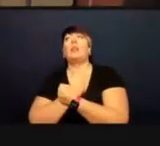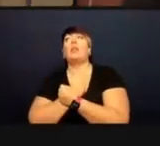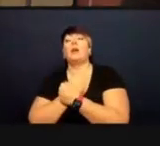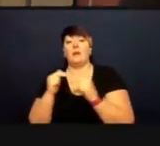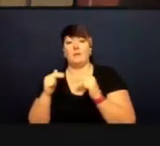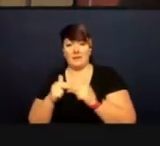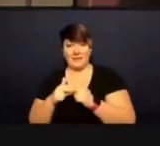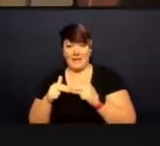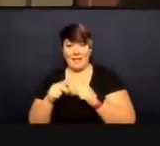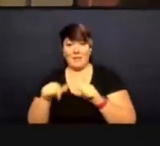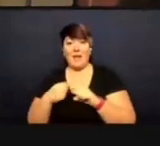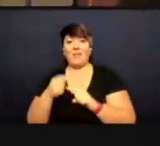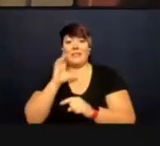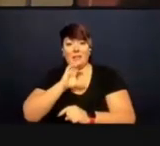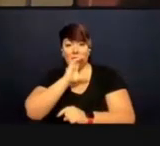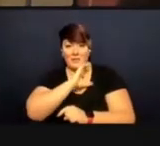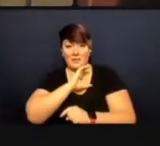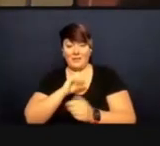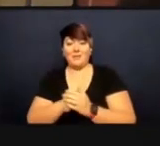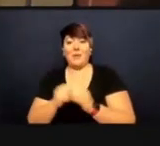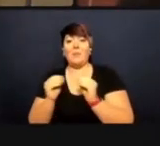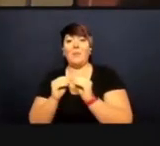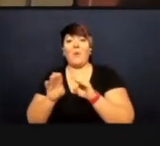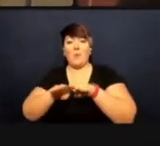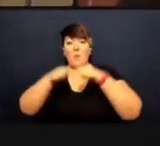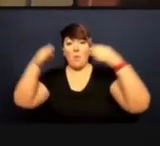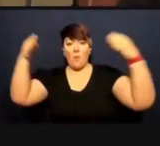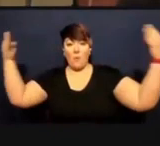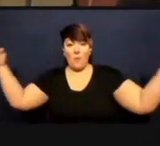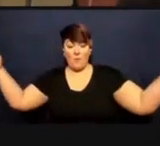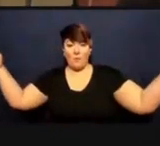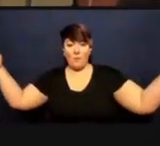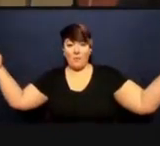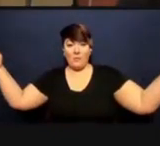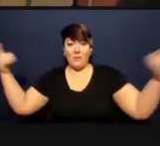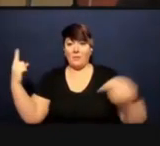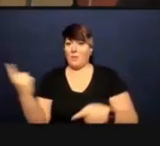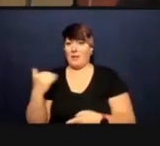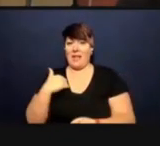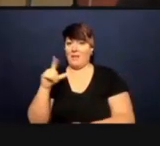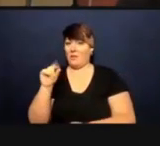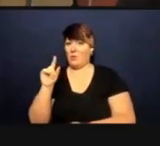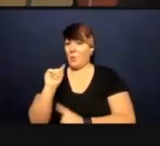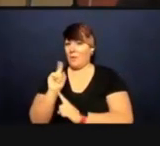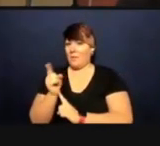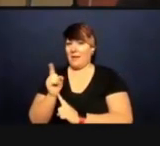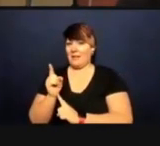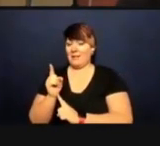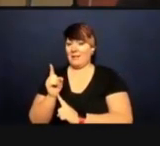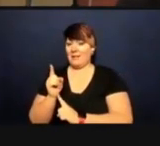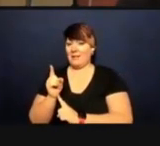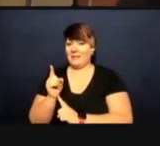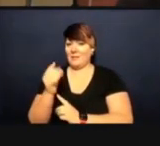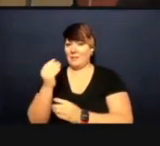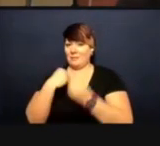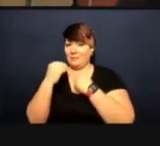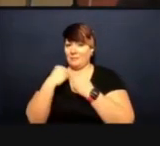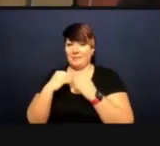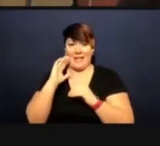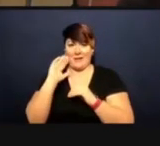elimu. Swala moja ambalo ningependa kuzungumzia pia ni eneo